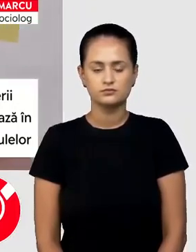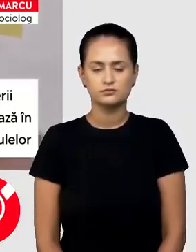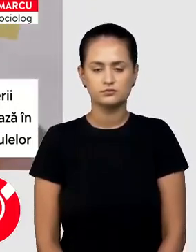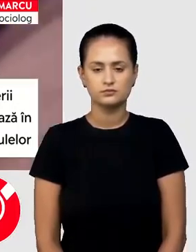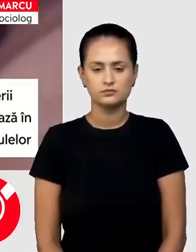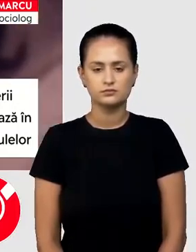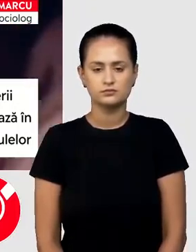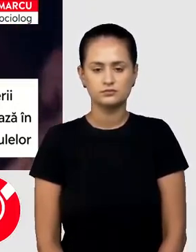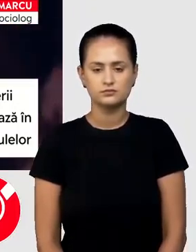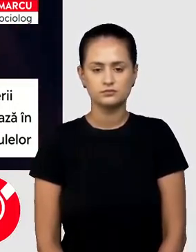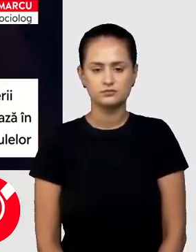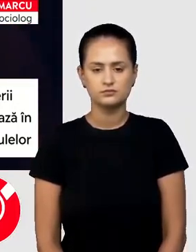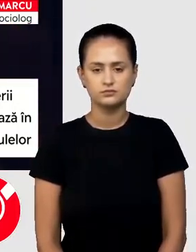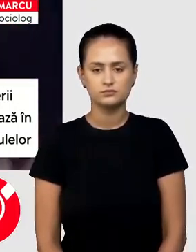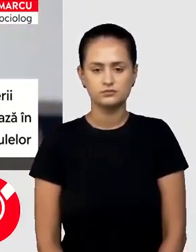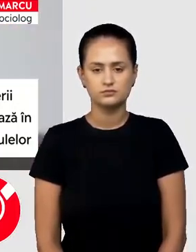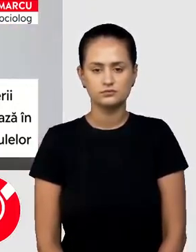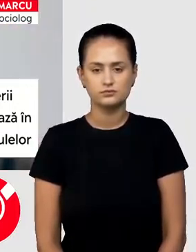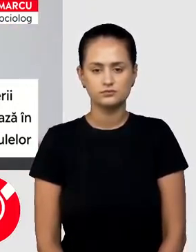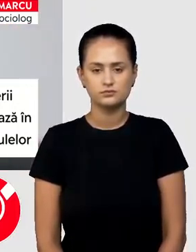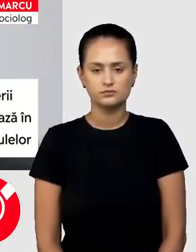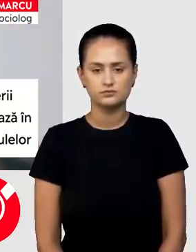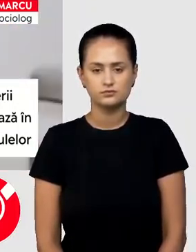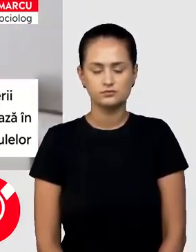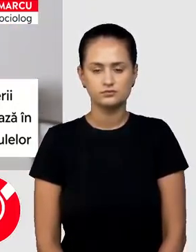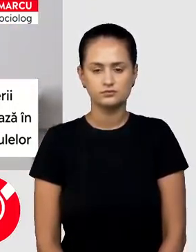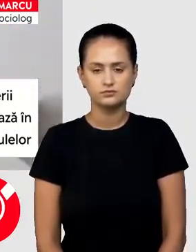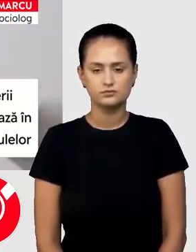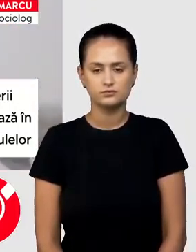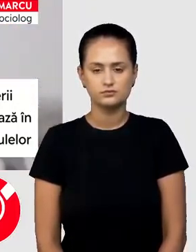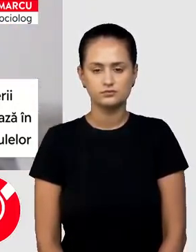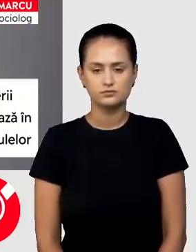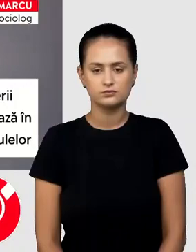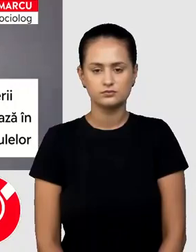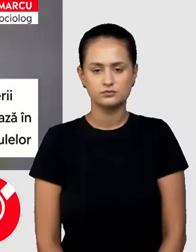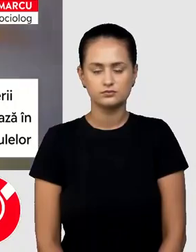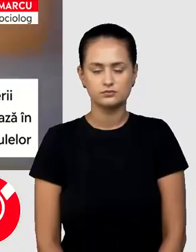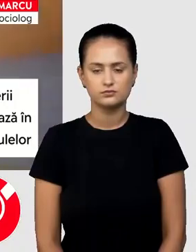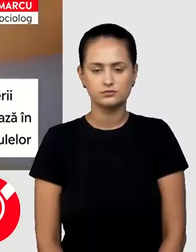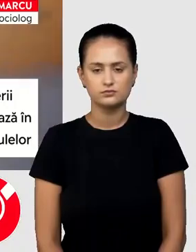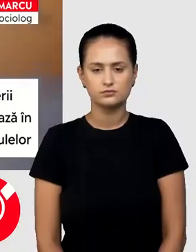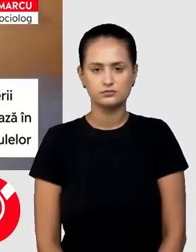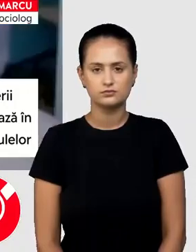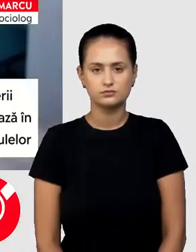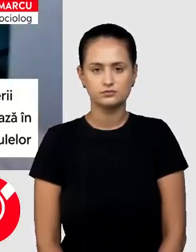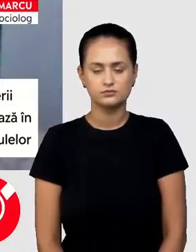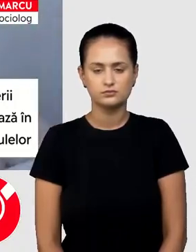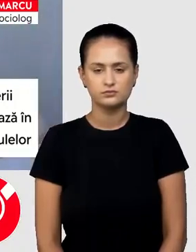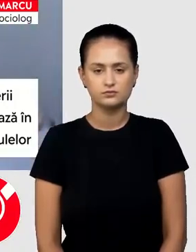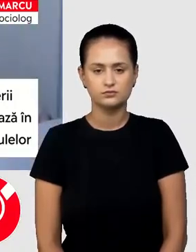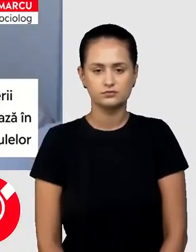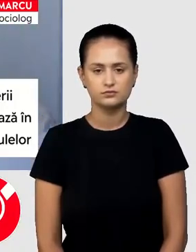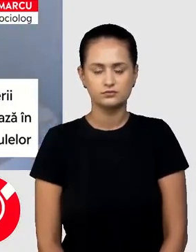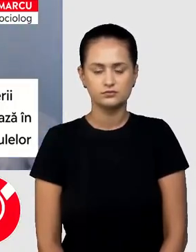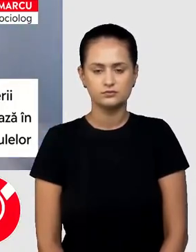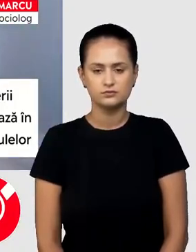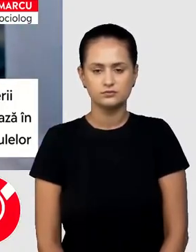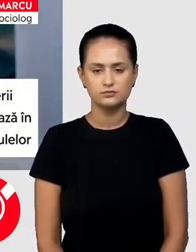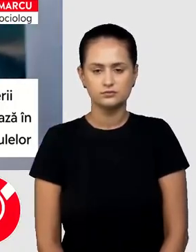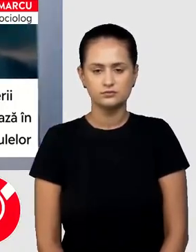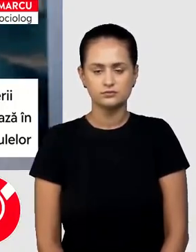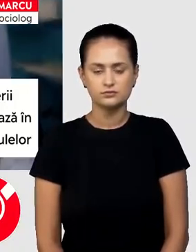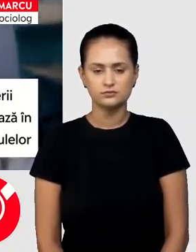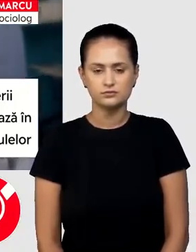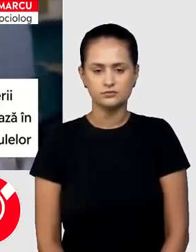care nu se află în sistemul de educație nici în câmpul muncii. Și, e bine, în rândul acestora,